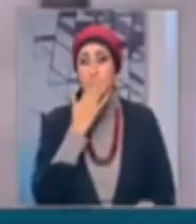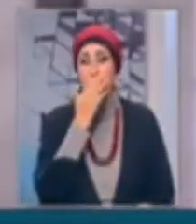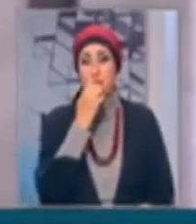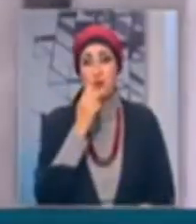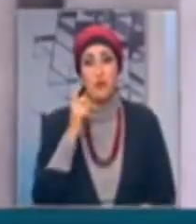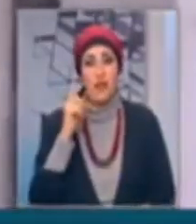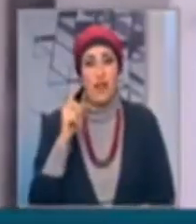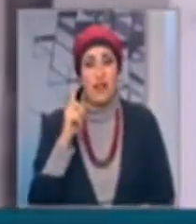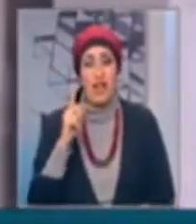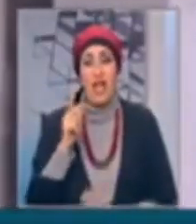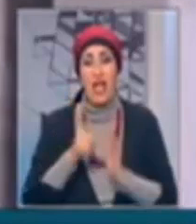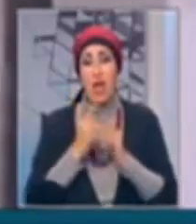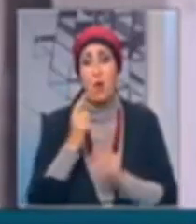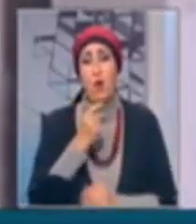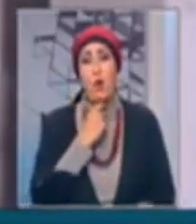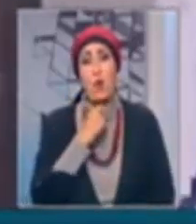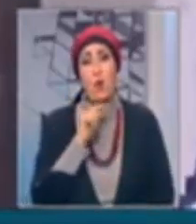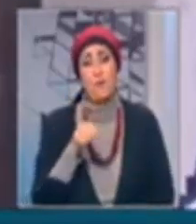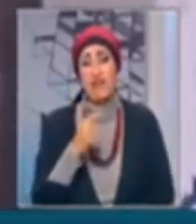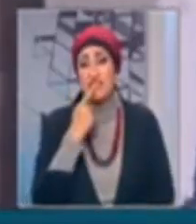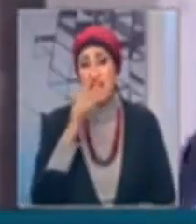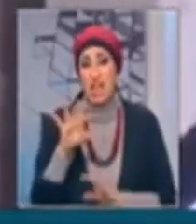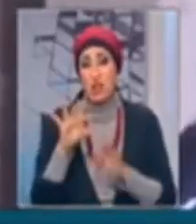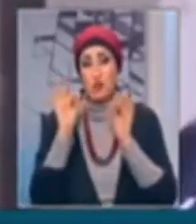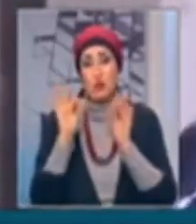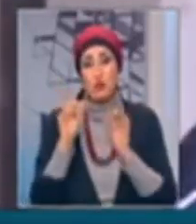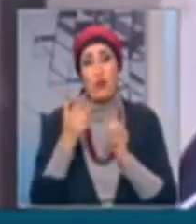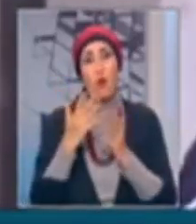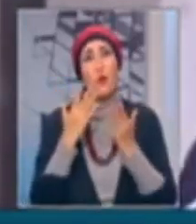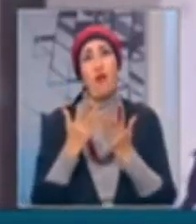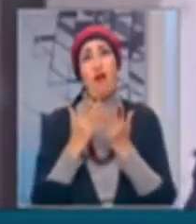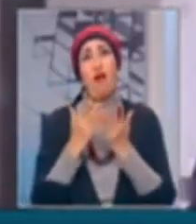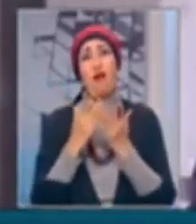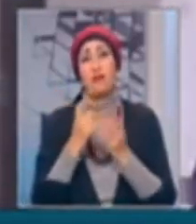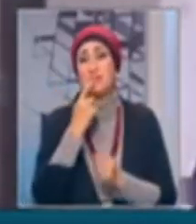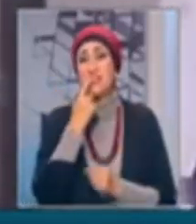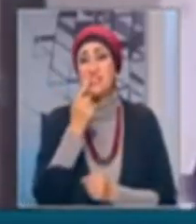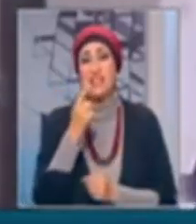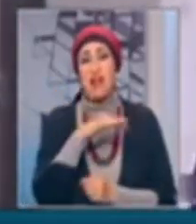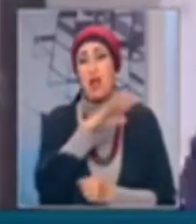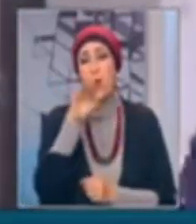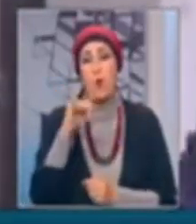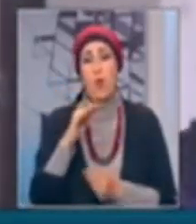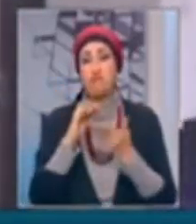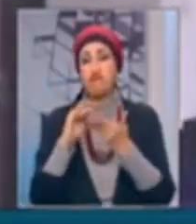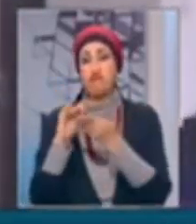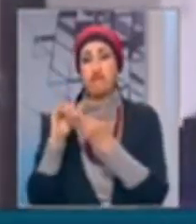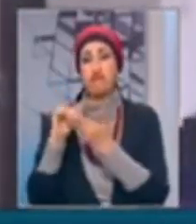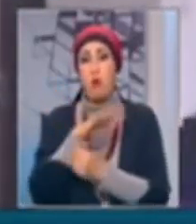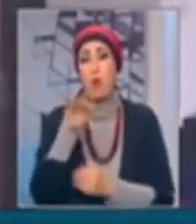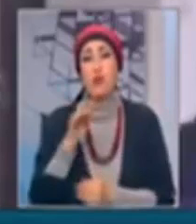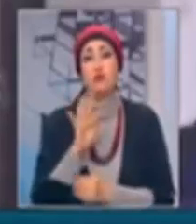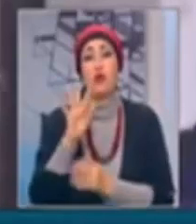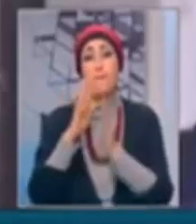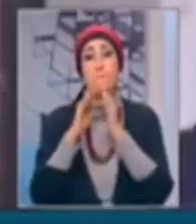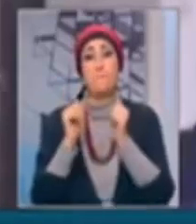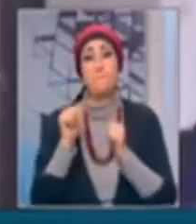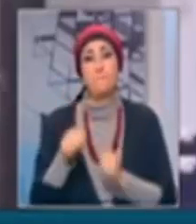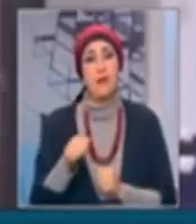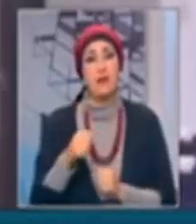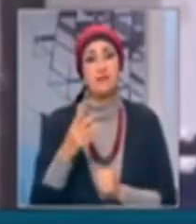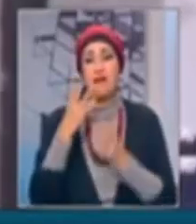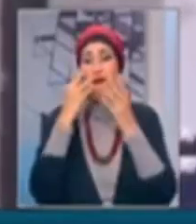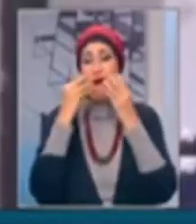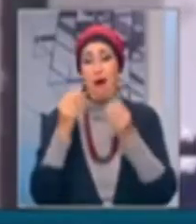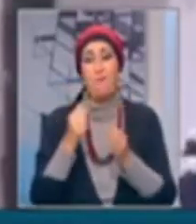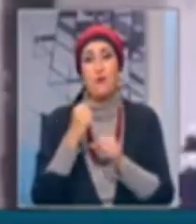لله اول جمعه بتم في السنه الجديده، ويا رب كده اجعلها سنه على مصر وكل المصريين واهلي في محافظه بورسعيد سنه